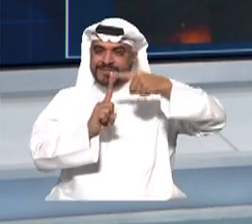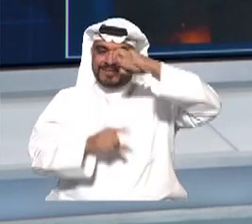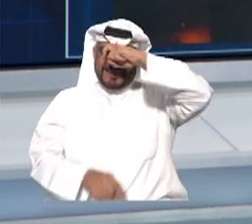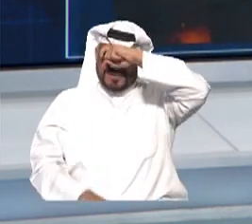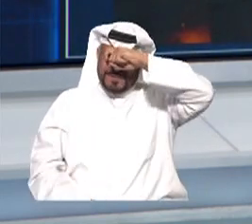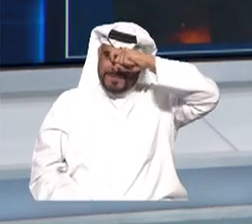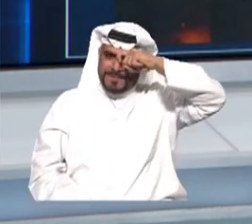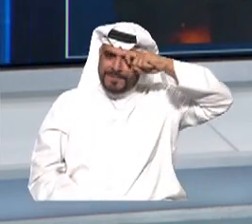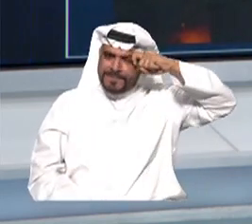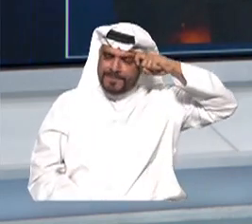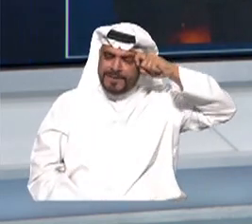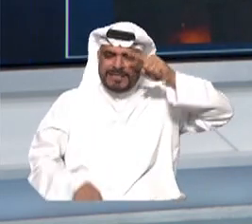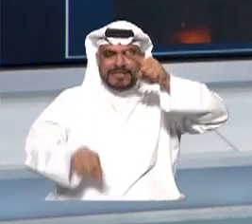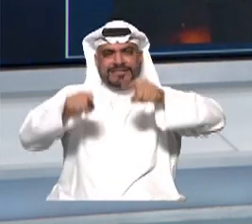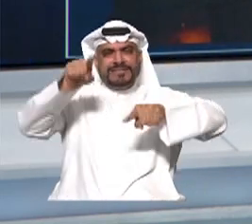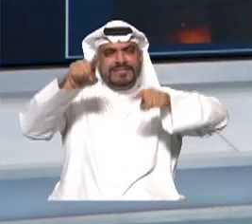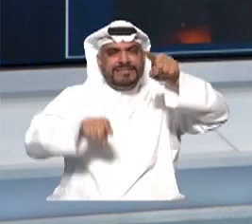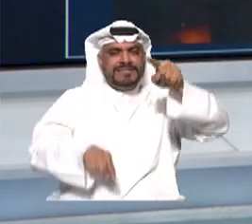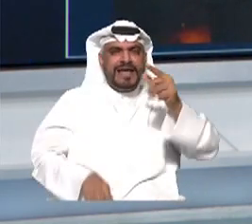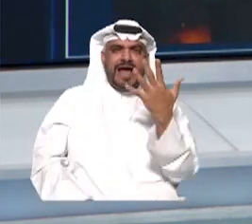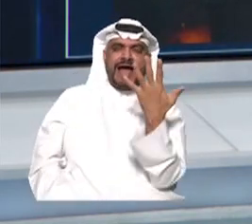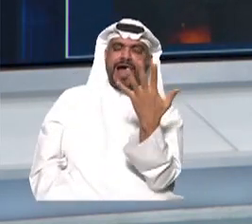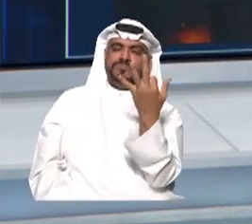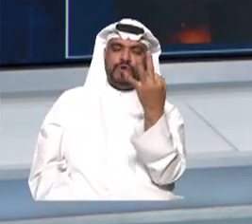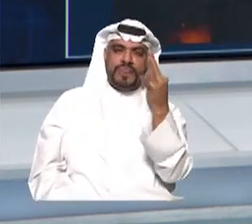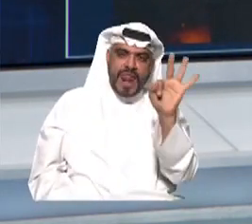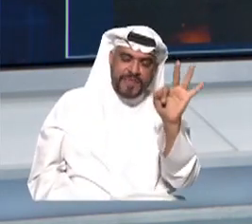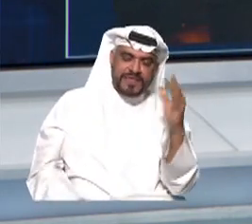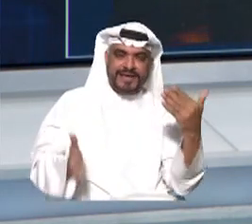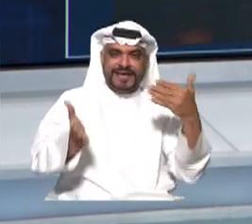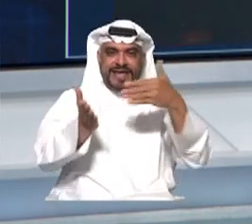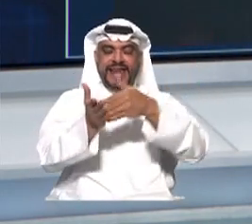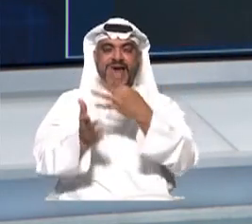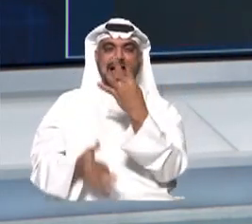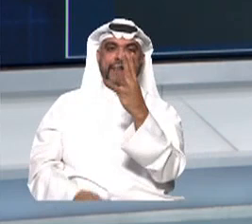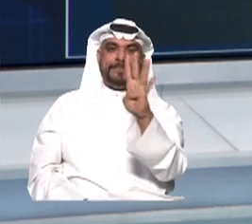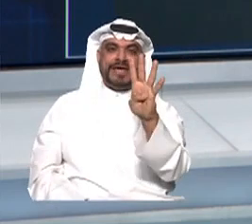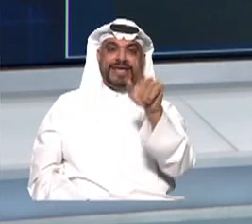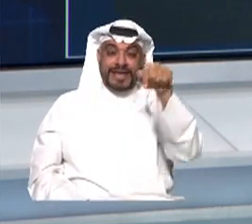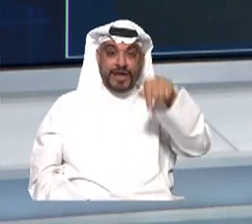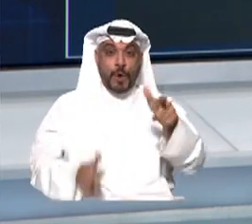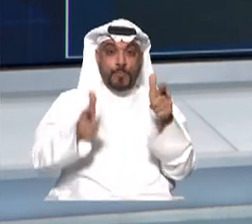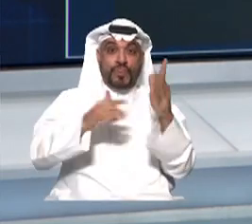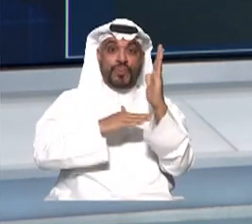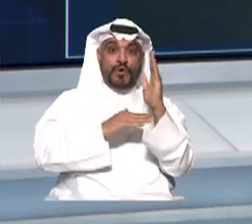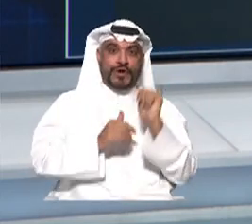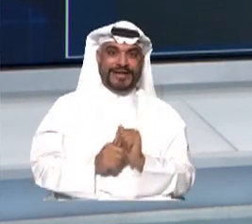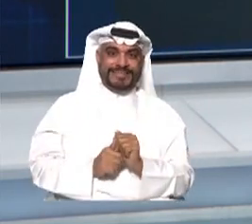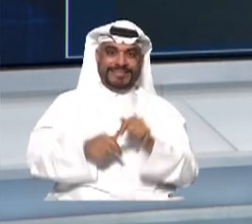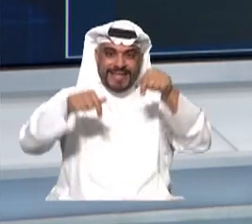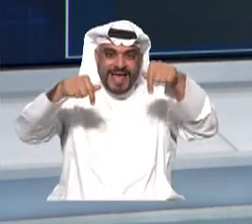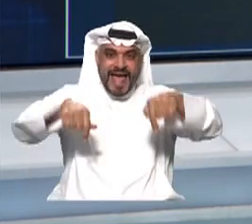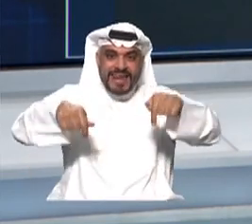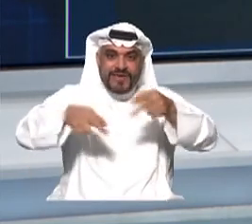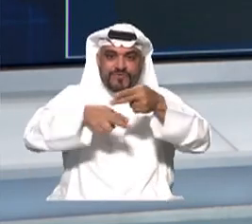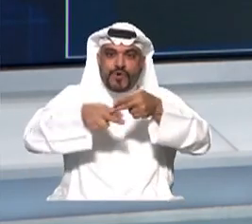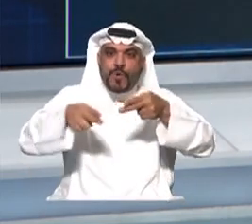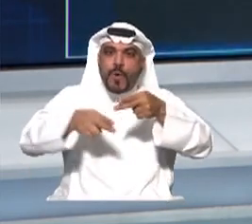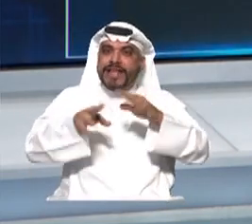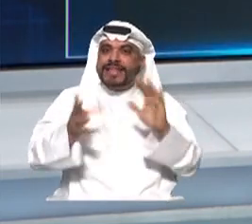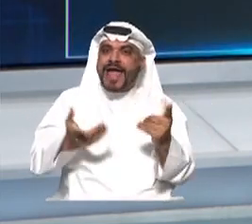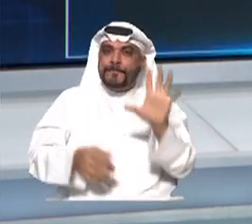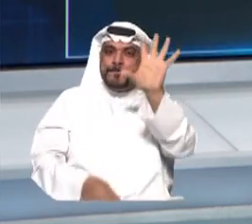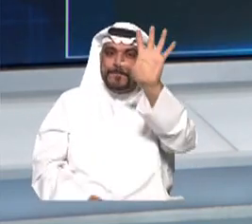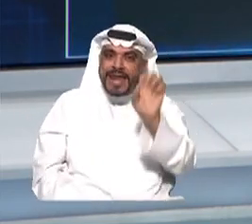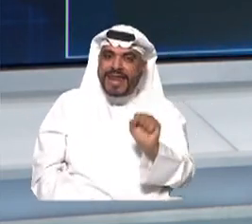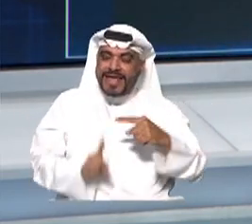اليوم تفاوتت ما بين 35 إلى 40 درجة مئوية. الأجواء الحالية في مدينة الكويت أجواء مال الحرارة